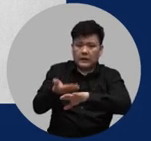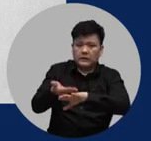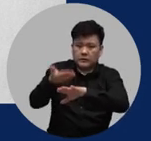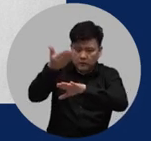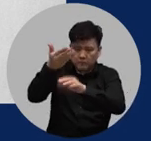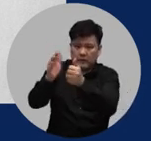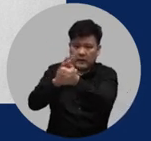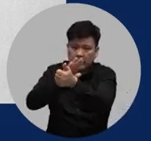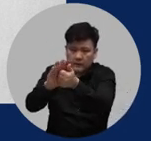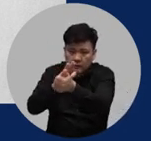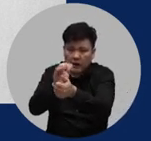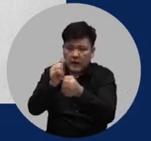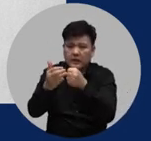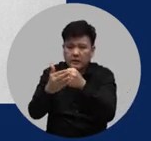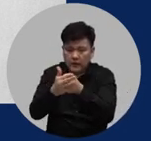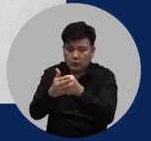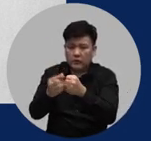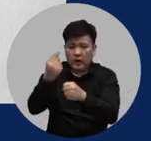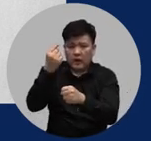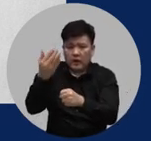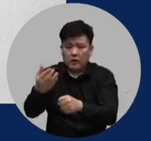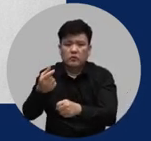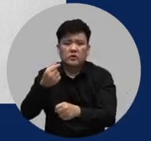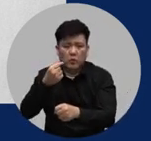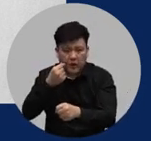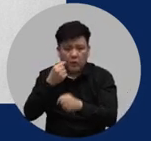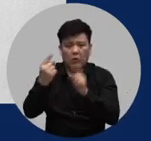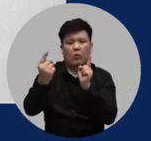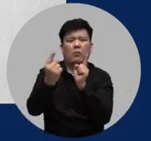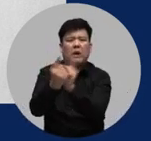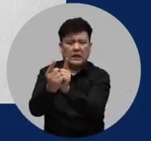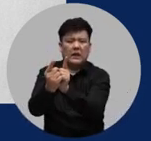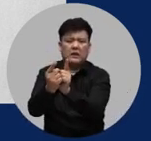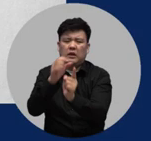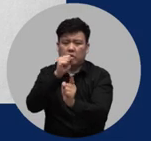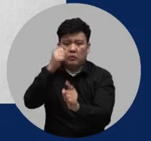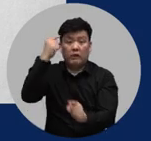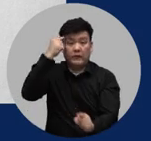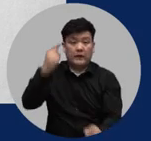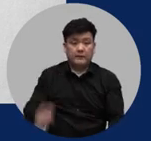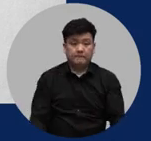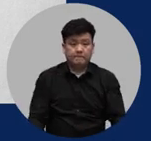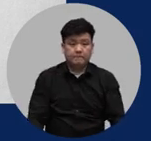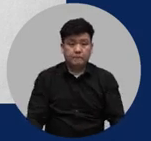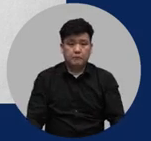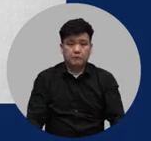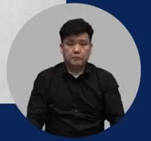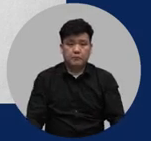예우상 이유를 묻지 않고 만나는 것이 조직 문화라고 여겨지고 있었기 때문입니다.